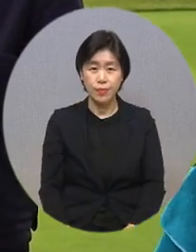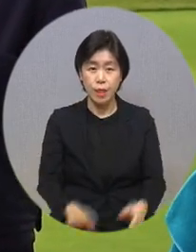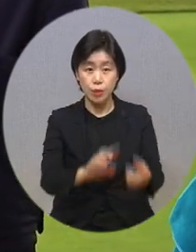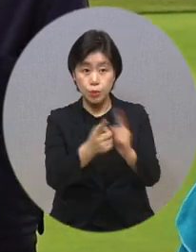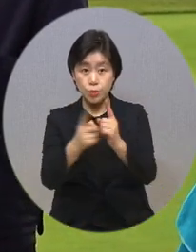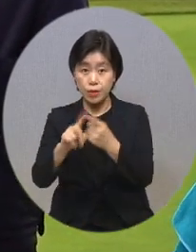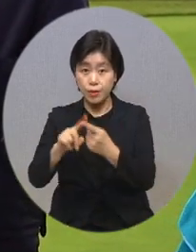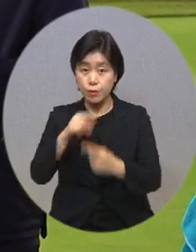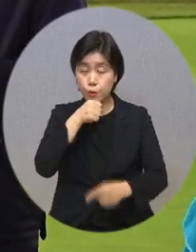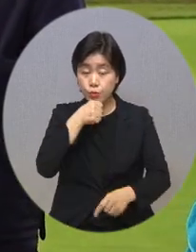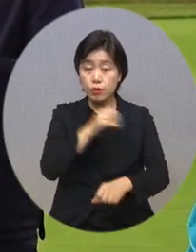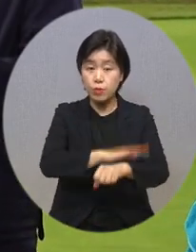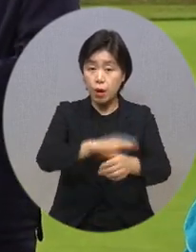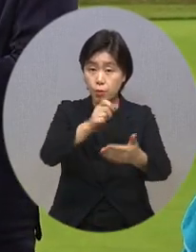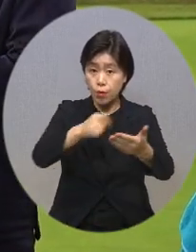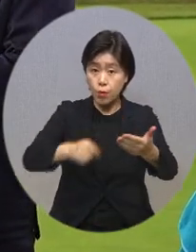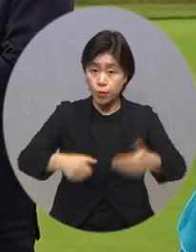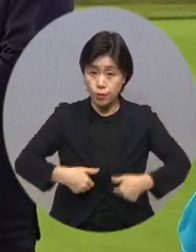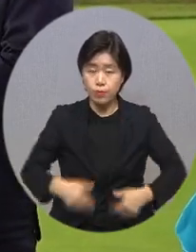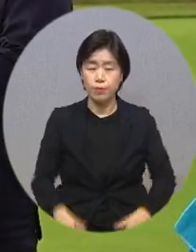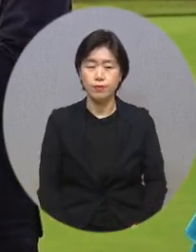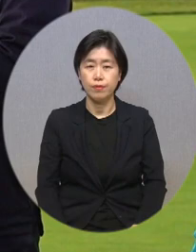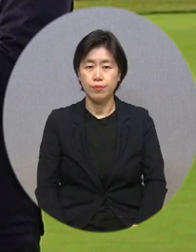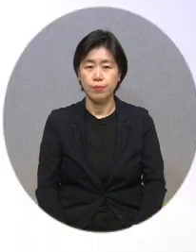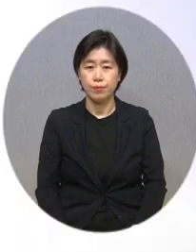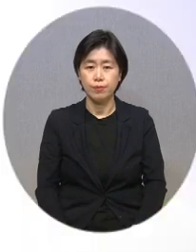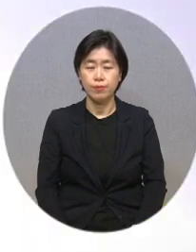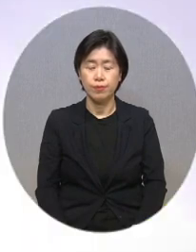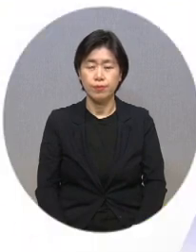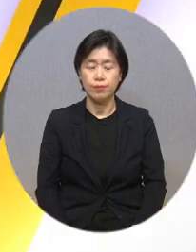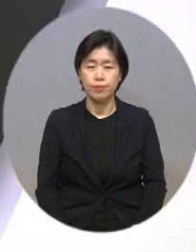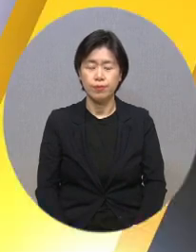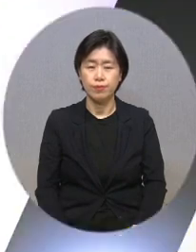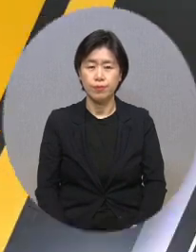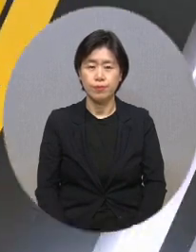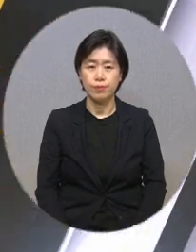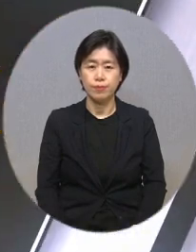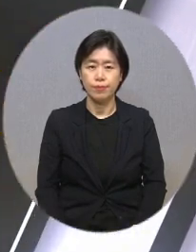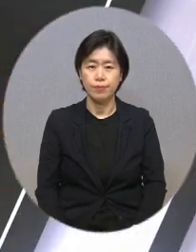아예 물어보면 쉽게 물어보긴 하더라고. 네. 네.